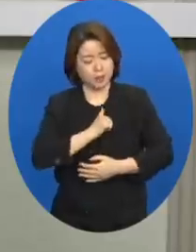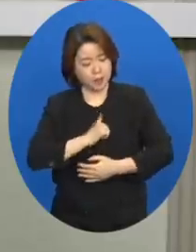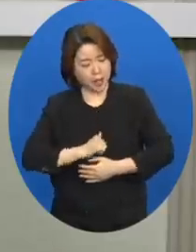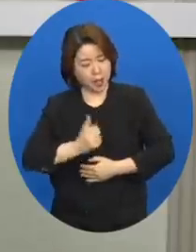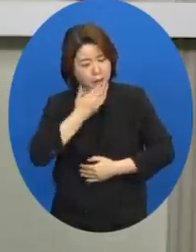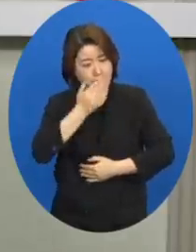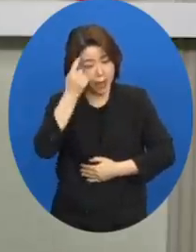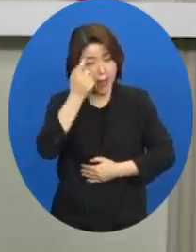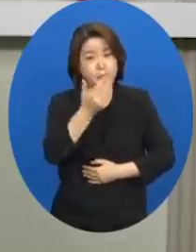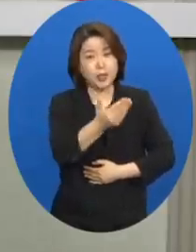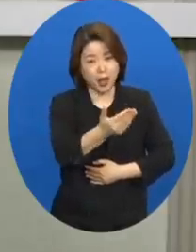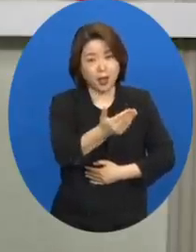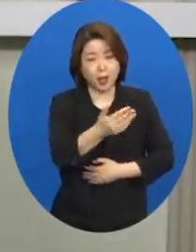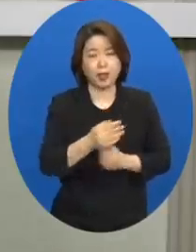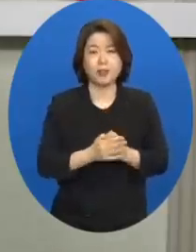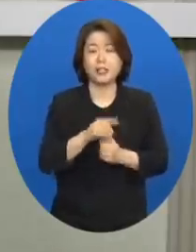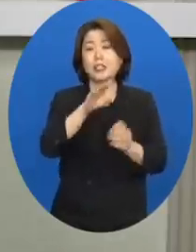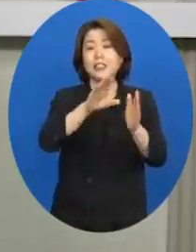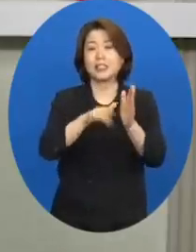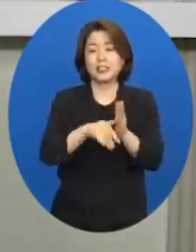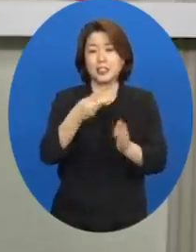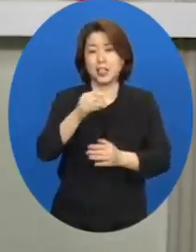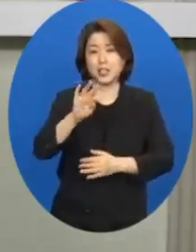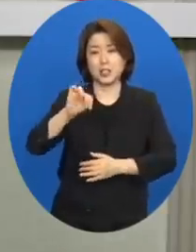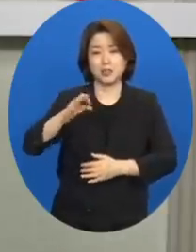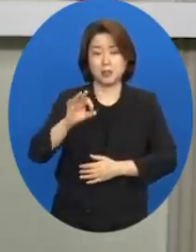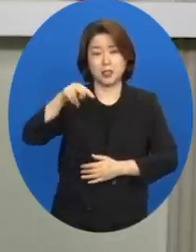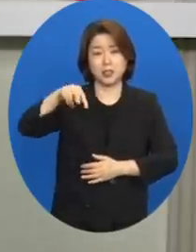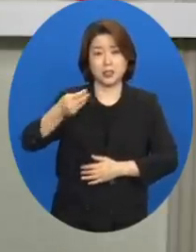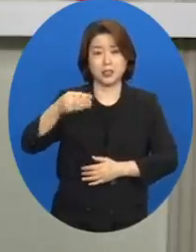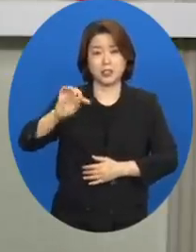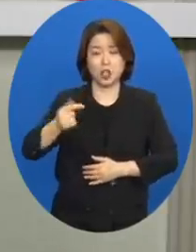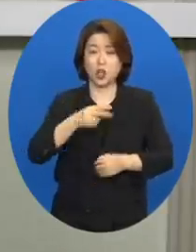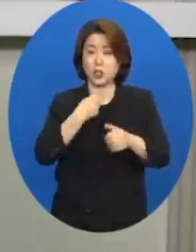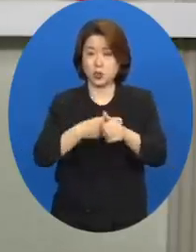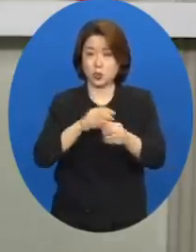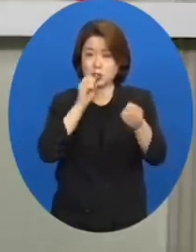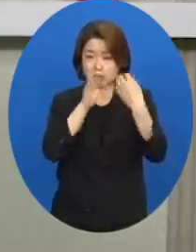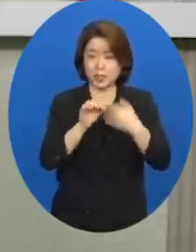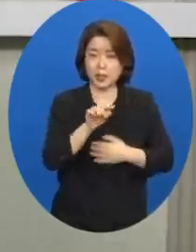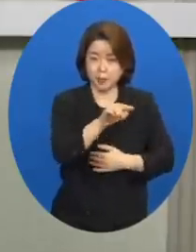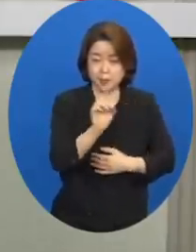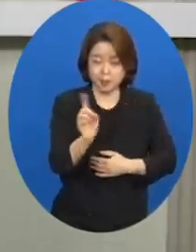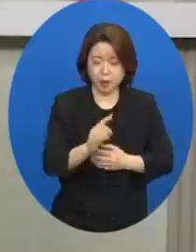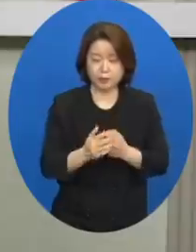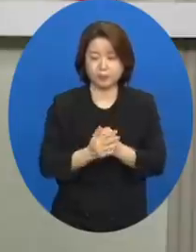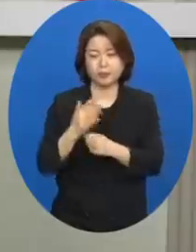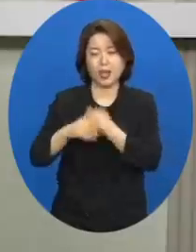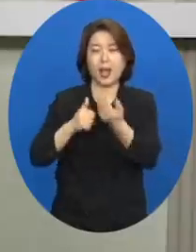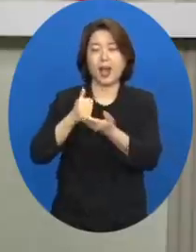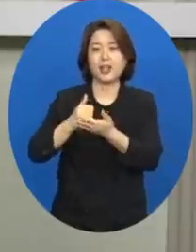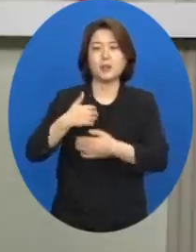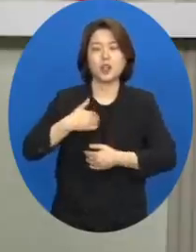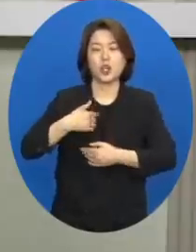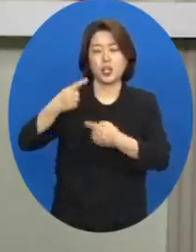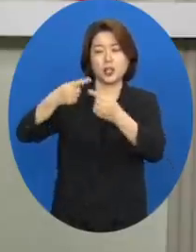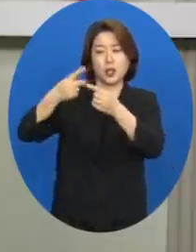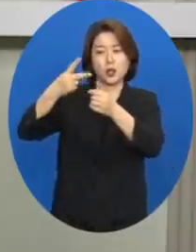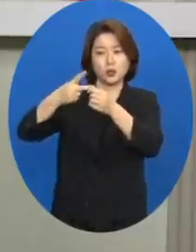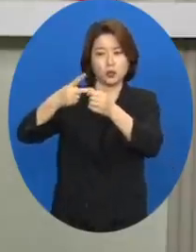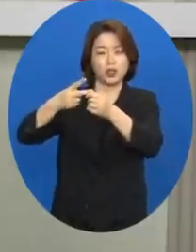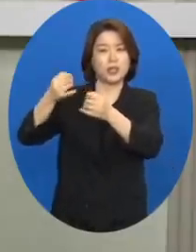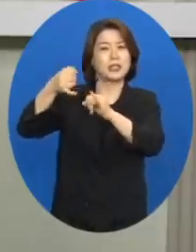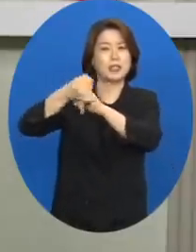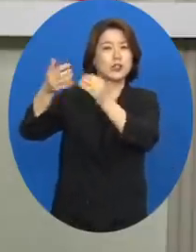있었으니까 그때 리빙스턴 이 이렇게 되다 버렸습니다 하나님께서 저에게 두 가지 약속을 하셨기 때문입니다